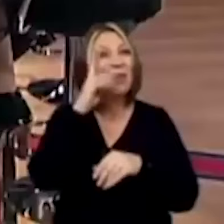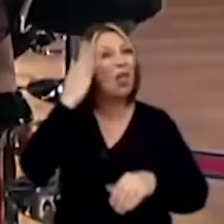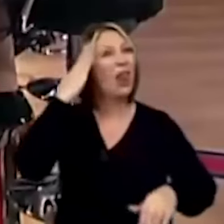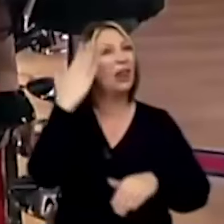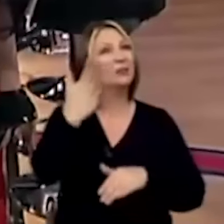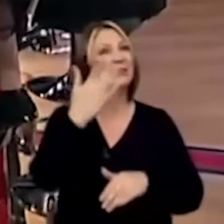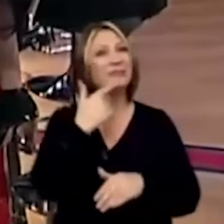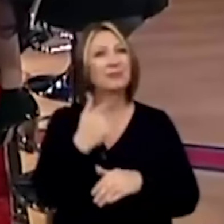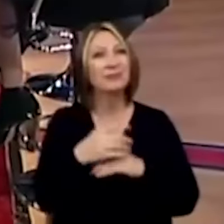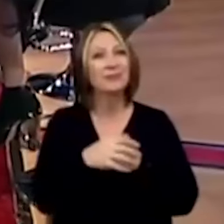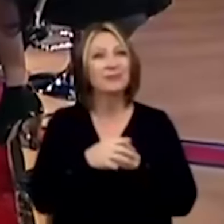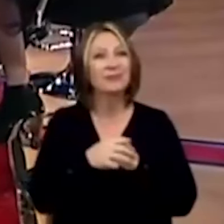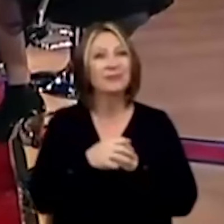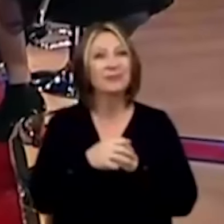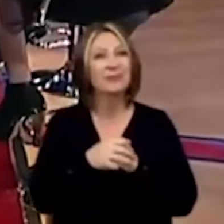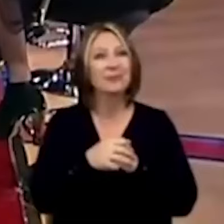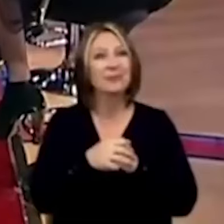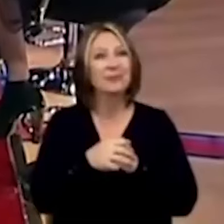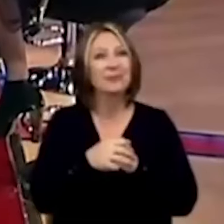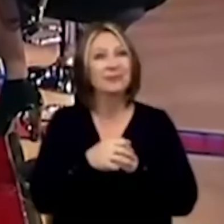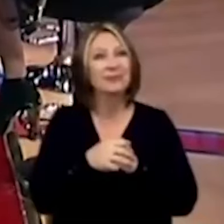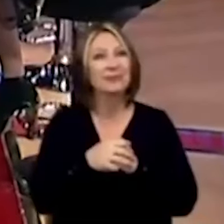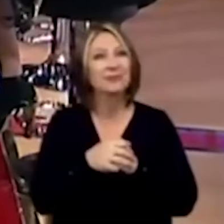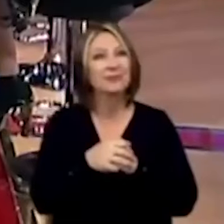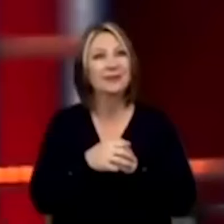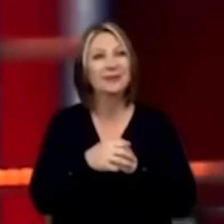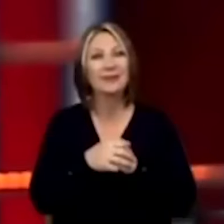olsun dediniz? En son kime helal olsun dedim?